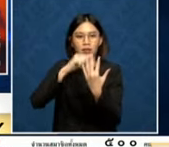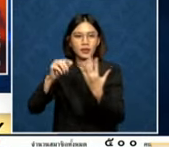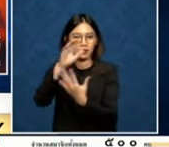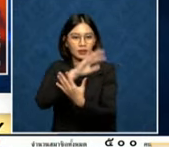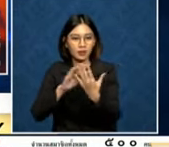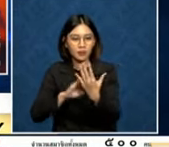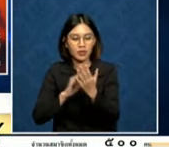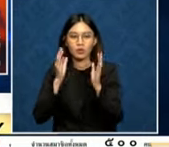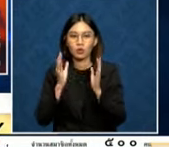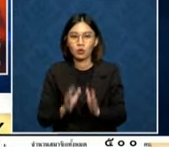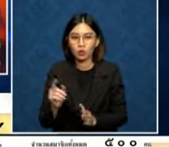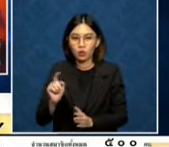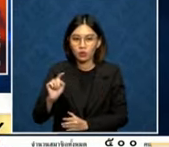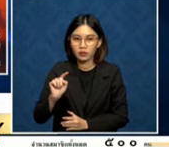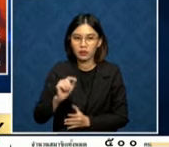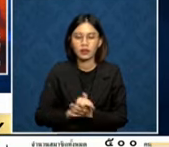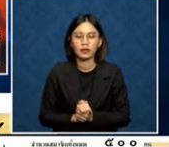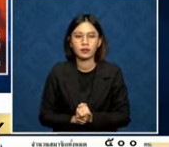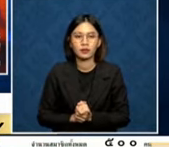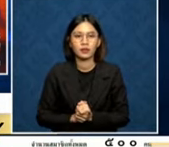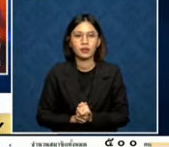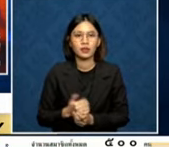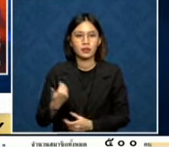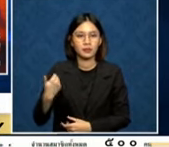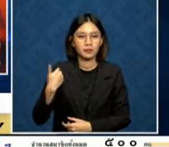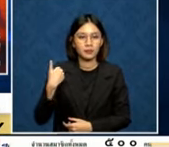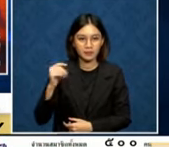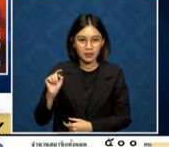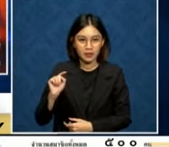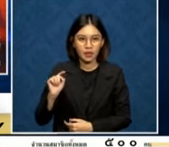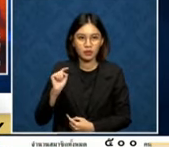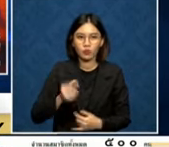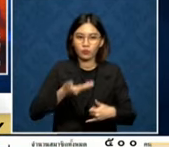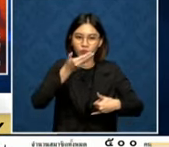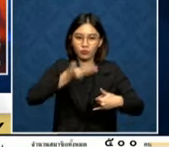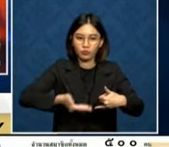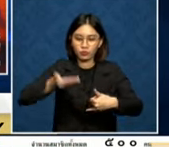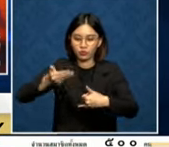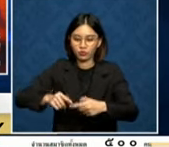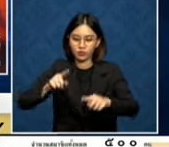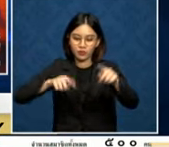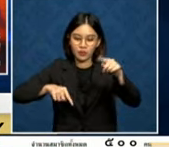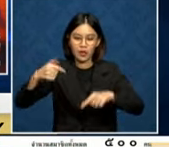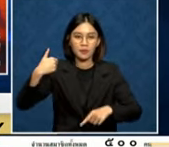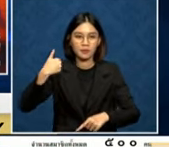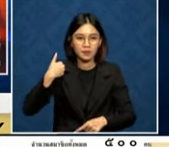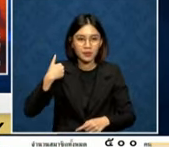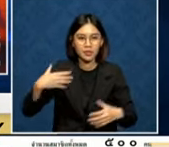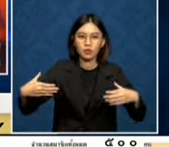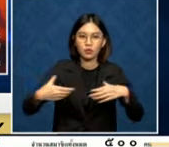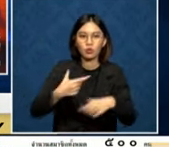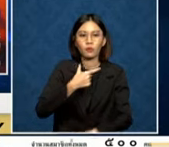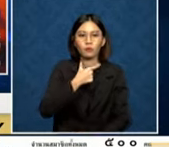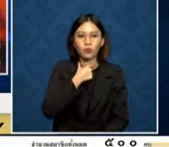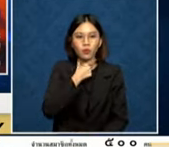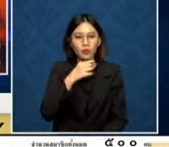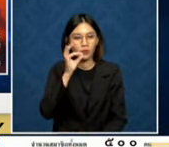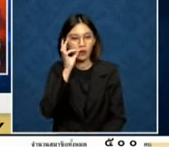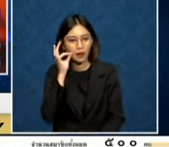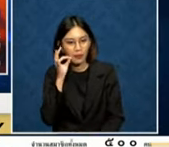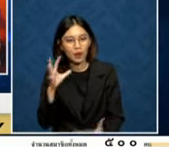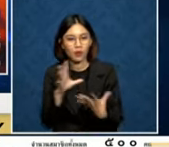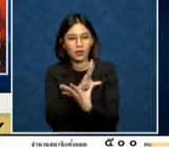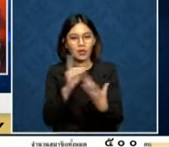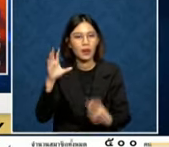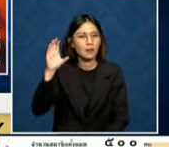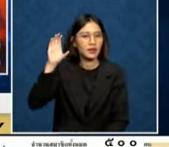ครับมีผู้คนที่เ่อมีหลากหลายนะครับอัตลักษณ์เรามีชนเผ่านะครับที่มีวัฒนธรรมความ